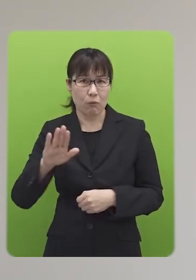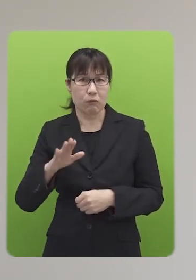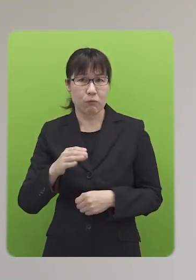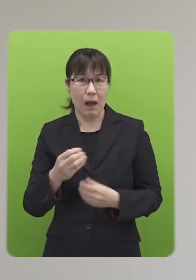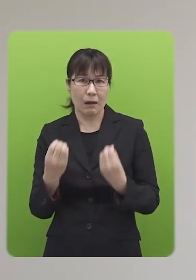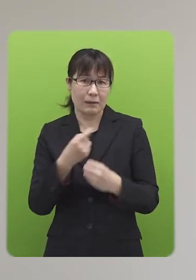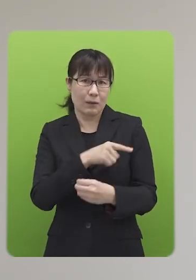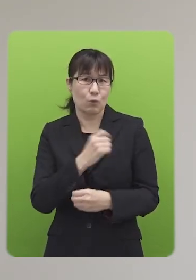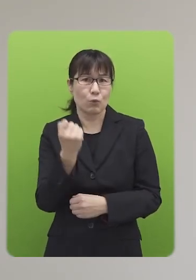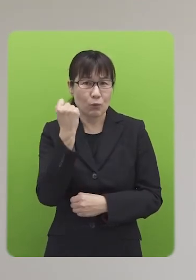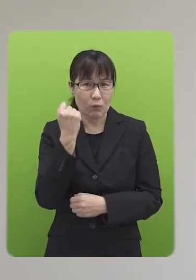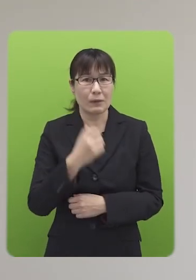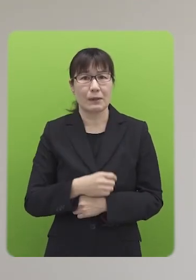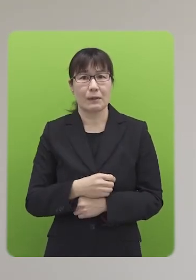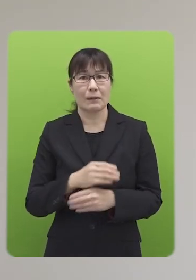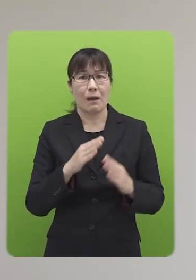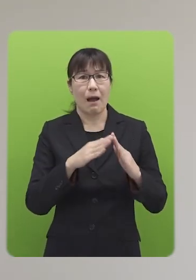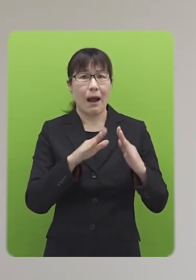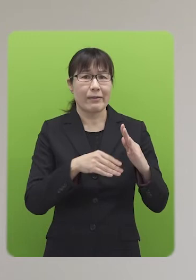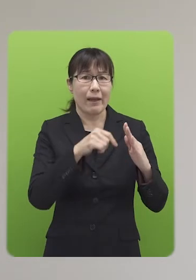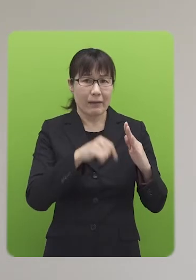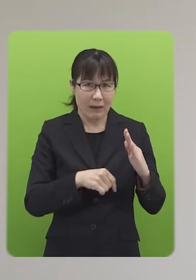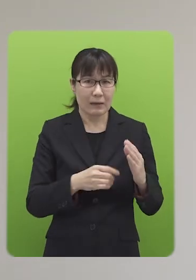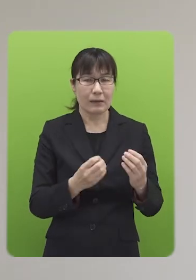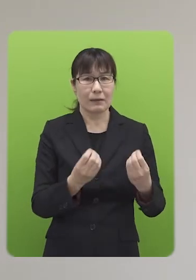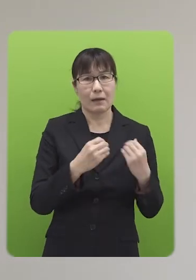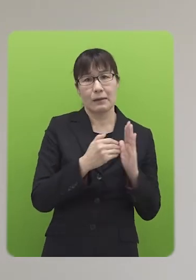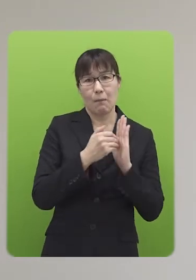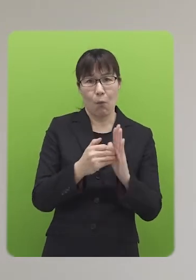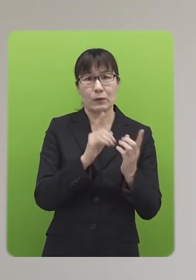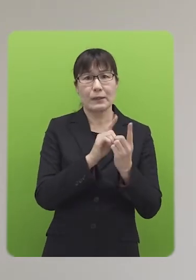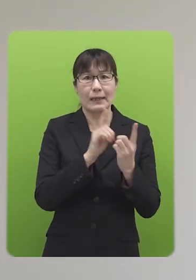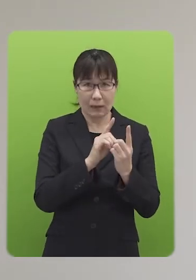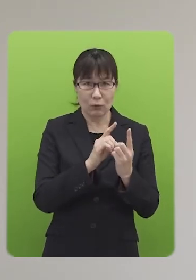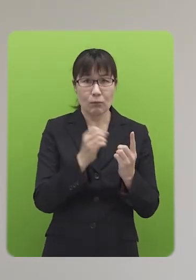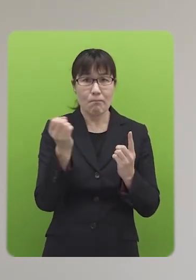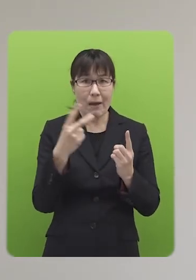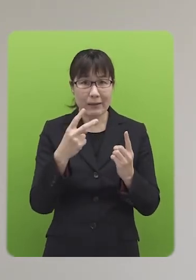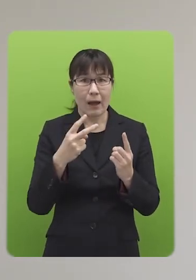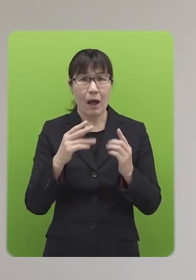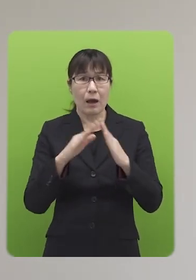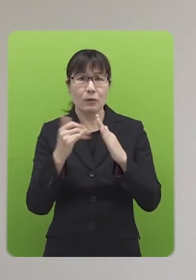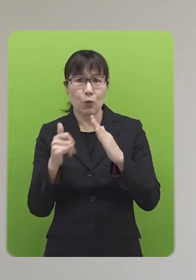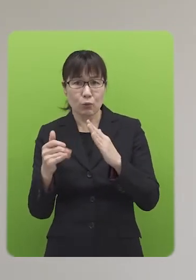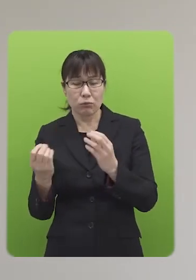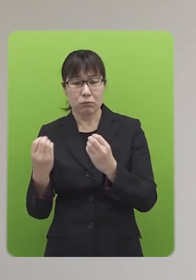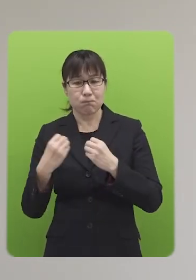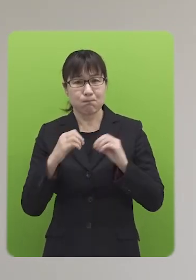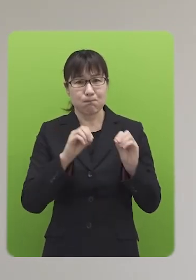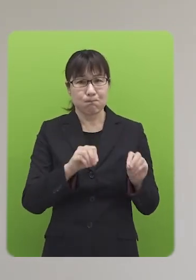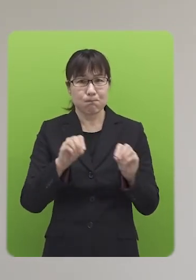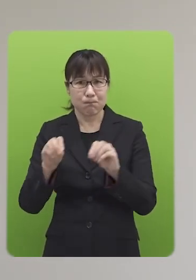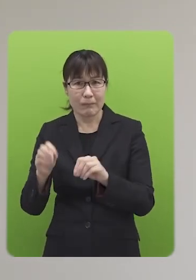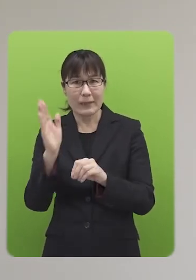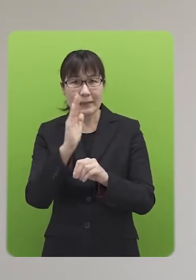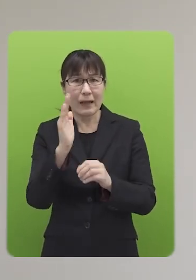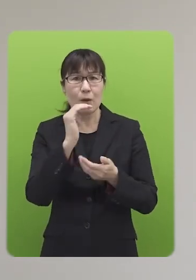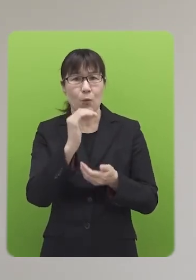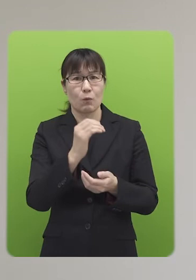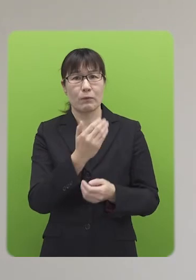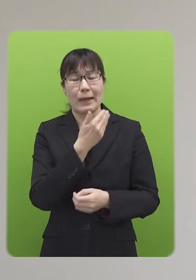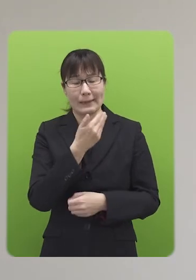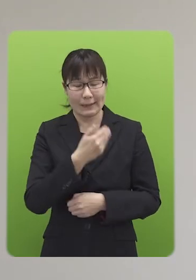強いことから、家庭内での感染対策はもとより、家庭内にウイルスを持ち込まないことが大事です